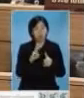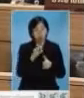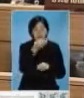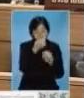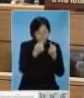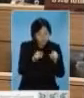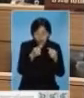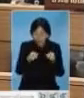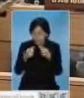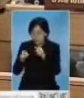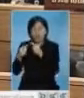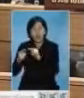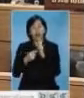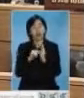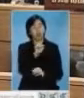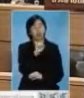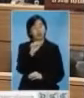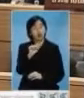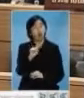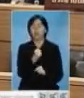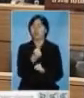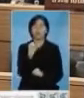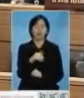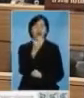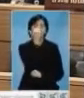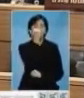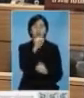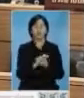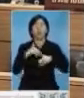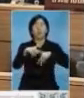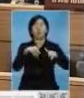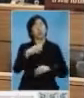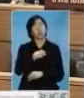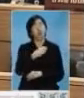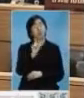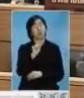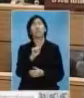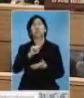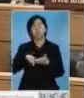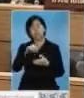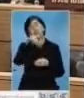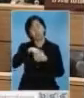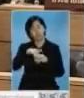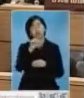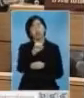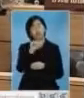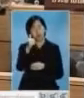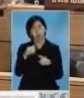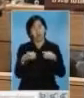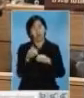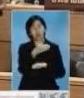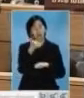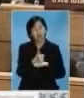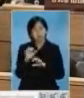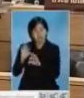หลากหลายอาชีพอย่างสภาผู้แทนราษฎรนี่เราทำอย่างนั้นไม่ได้เพราะเขาถือว่าประชาชนพอใจประชาชนก็เลือกพรรคการเมืองเลือกเข้ามาแ